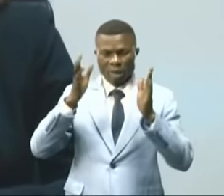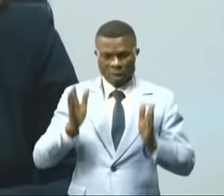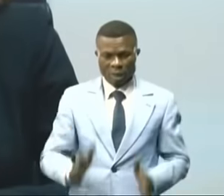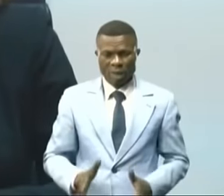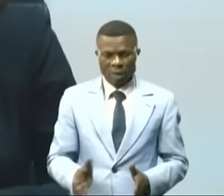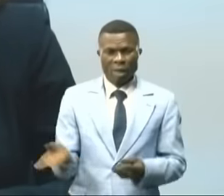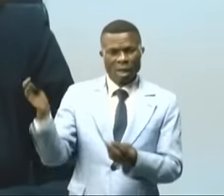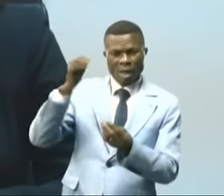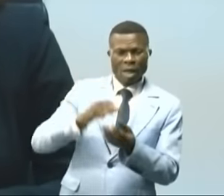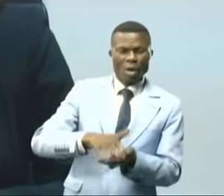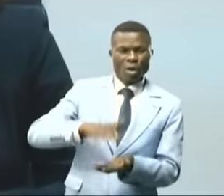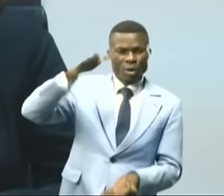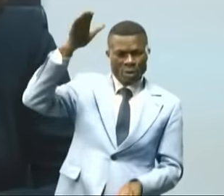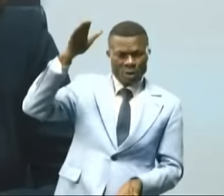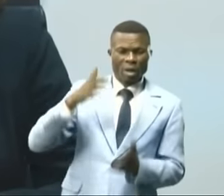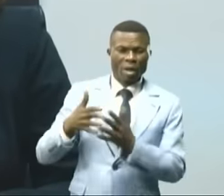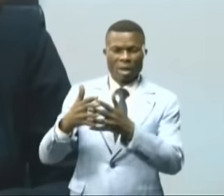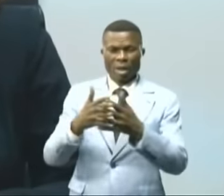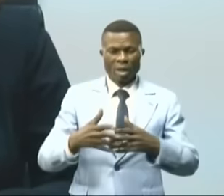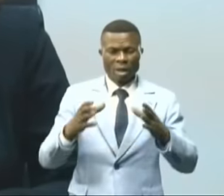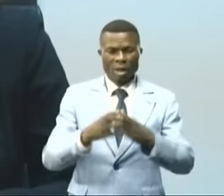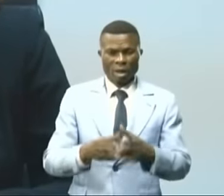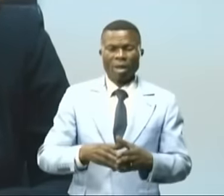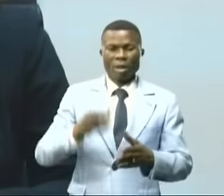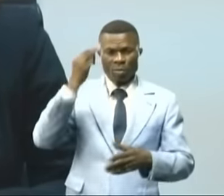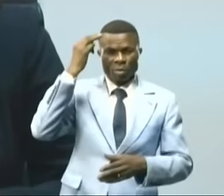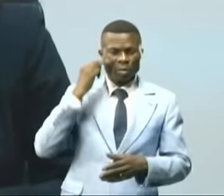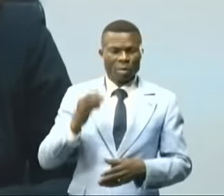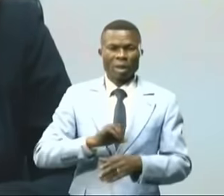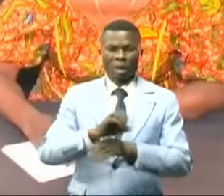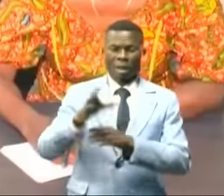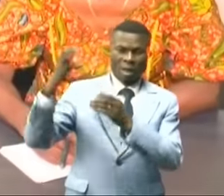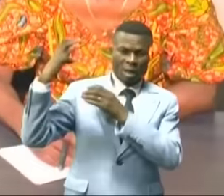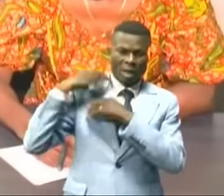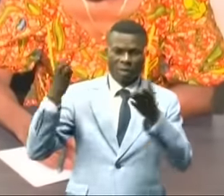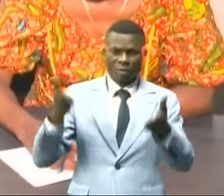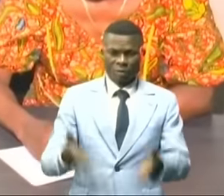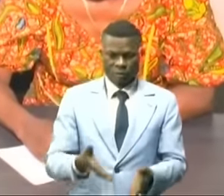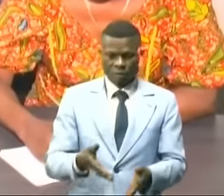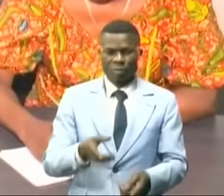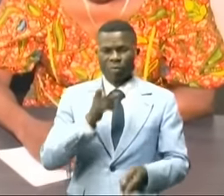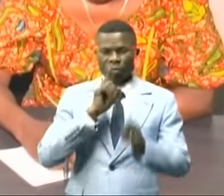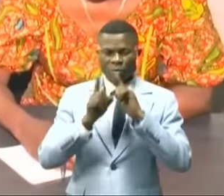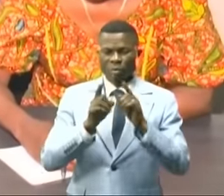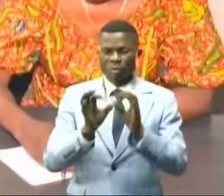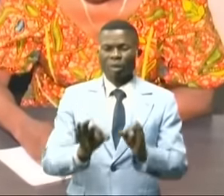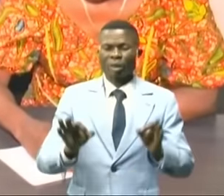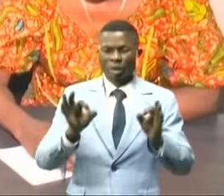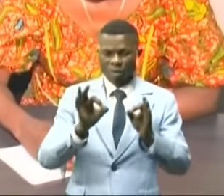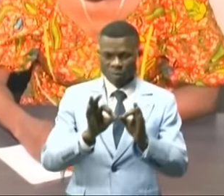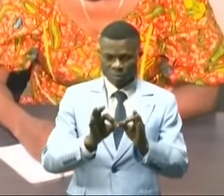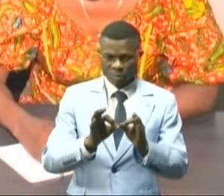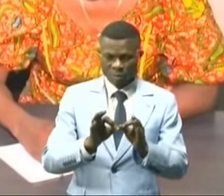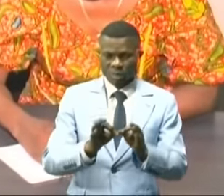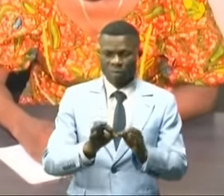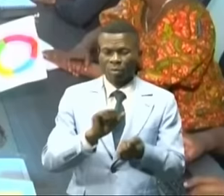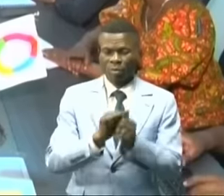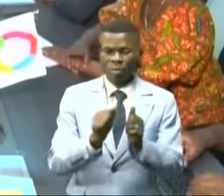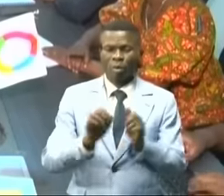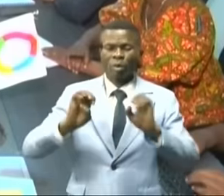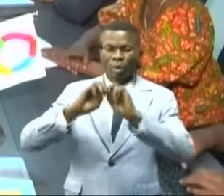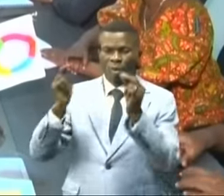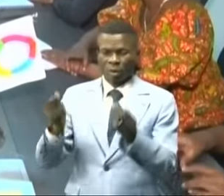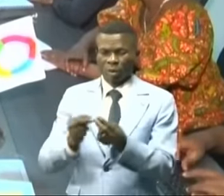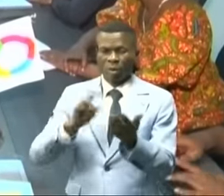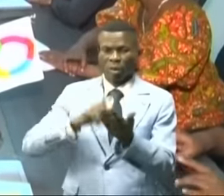occasion d'initier ensemble avec la ministre déléguée Bestine Kazadi les besoins et les priorités de son secteur sur